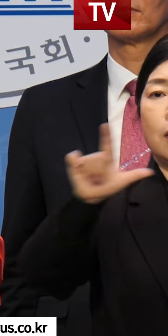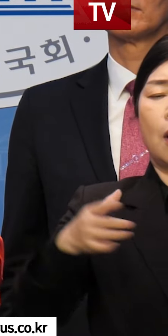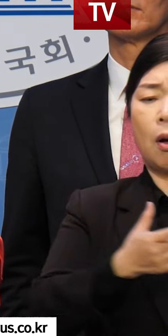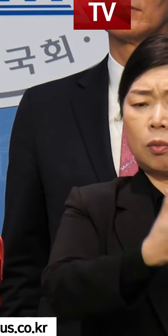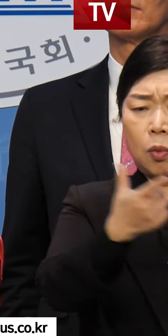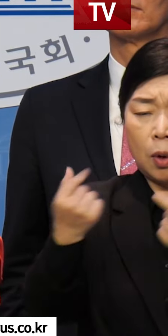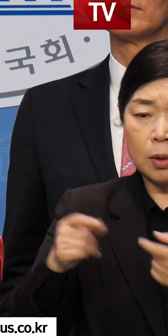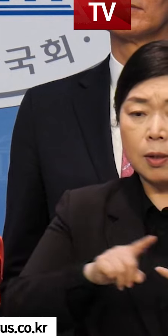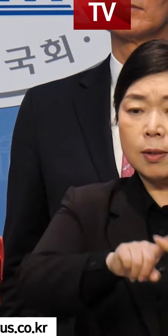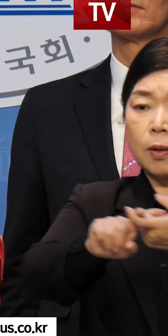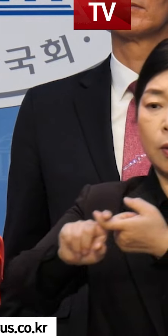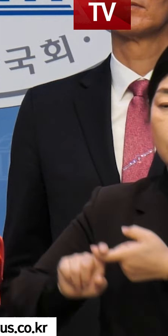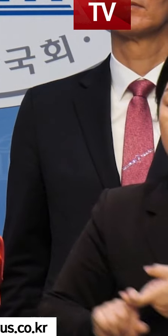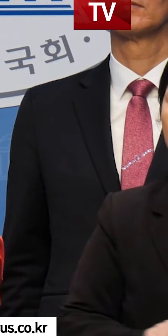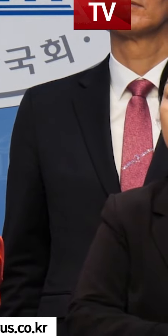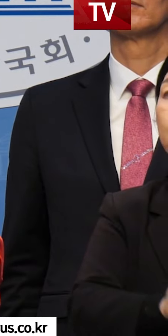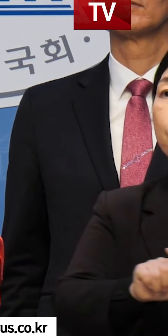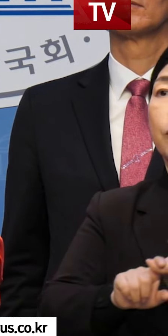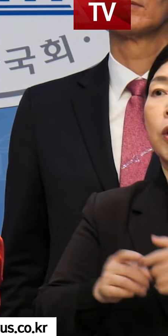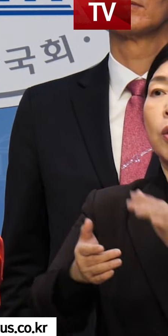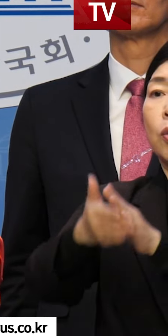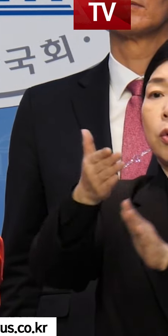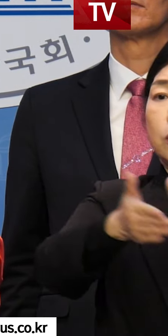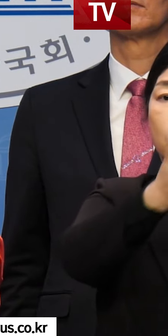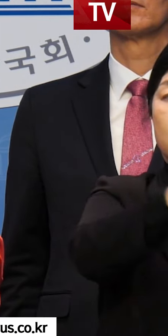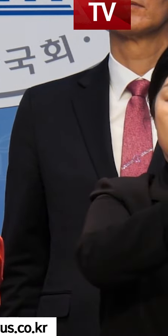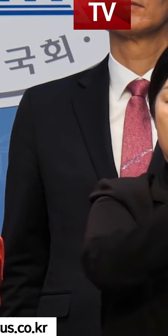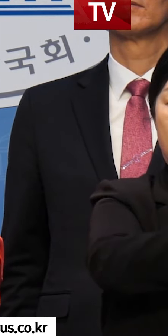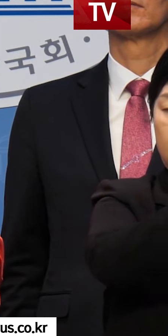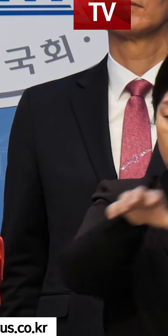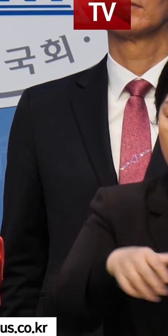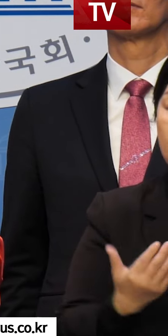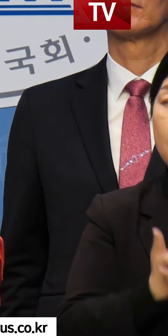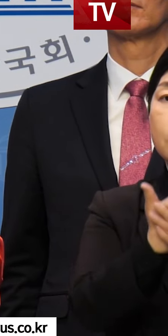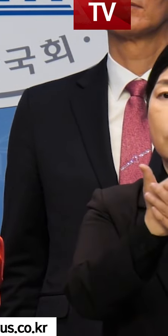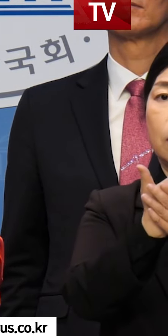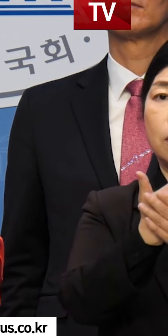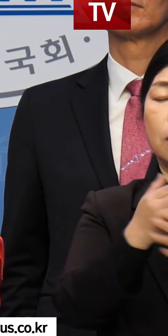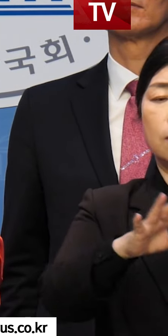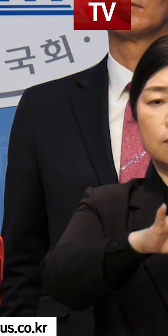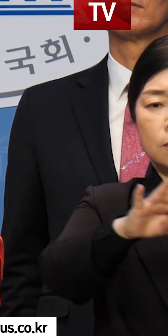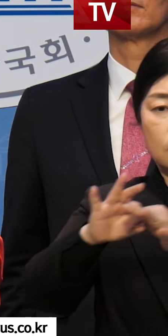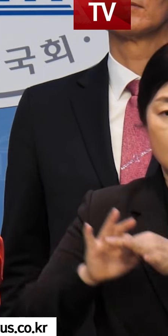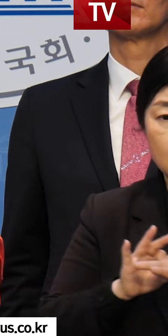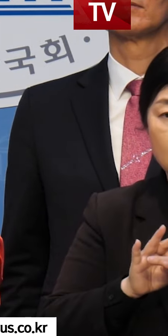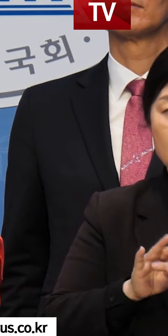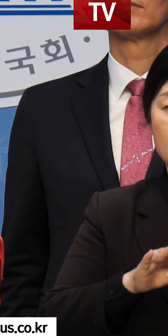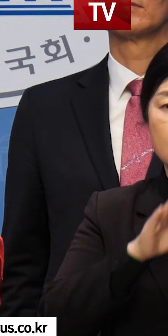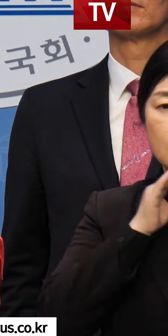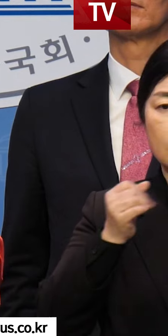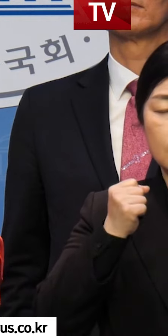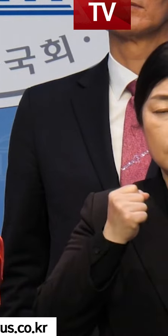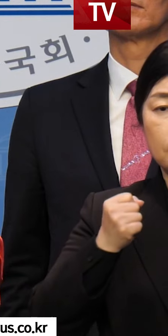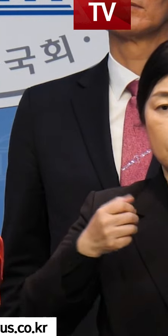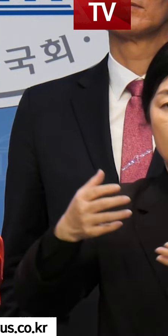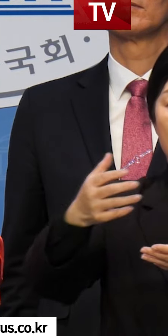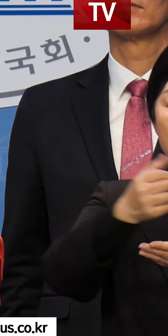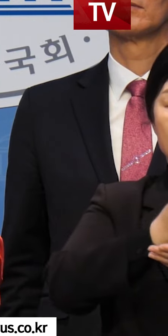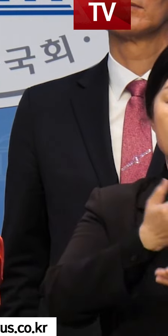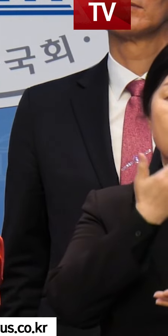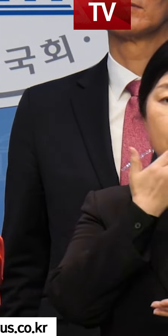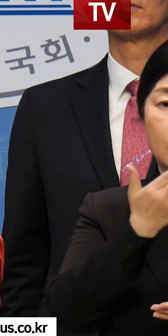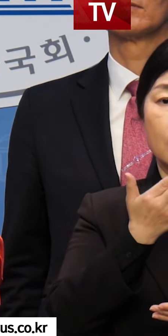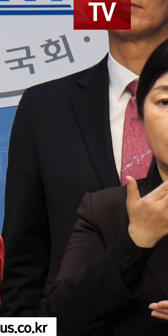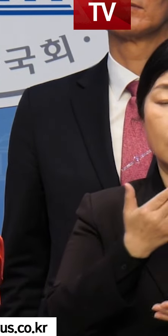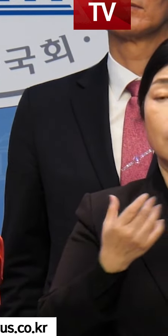같은 연접 도시의 발전을 육성하고 그들 간의 연결을 통해 시너지를 창출하자는